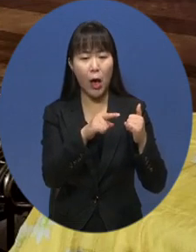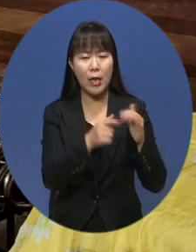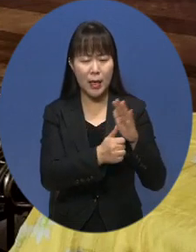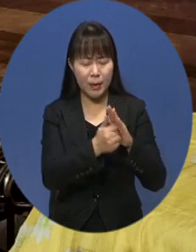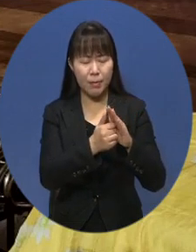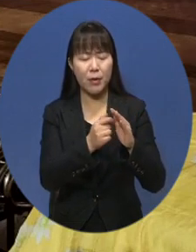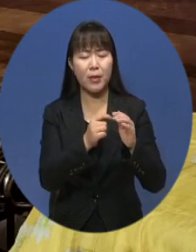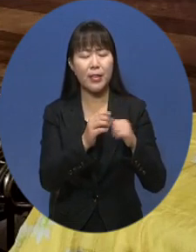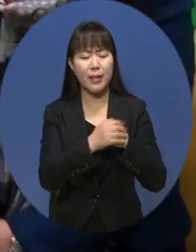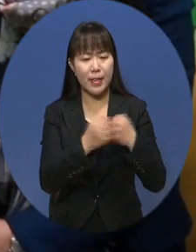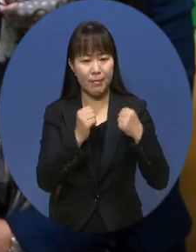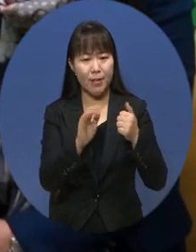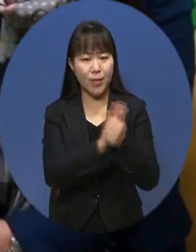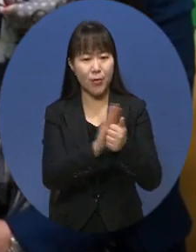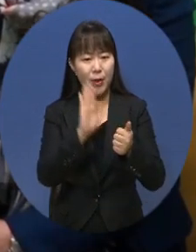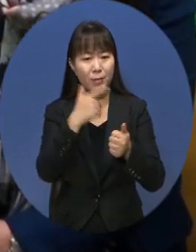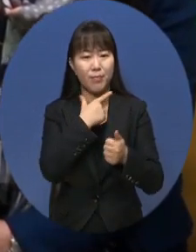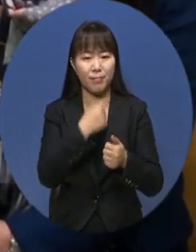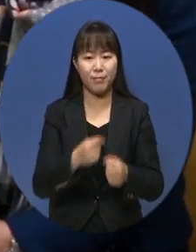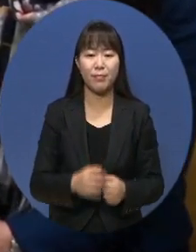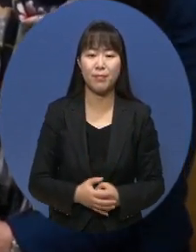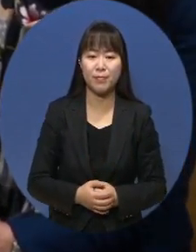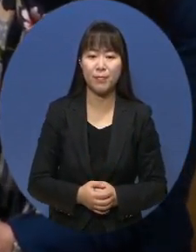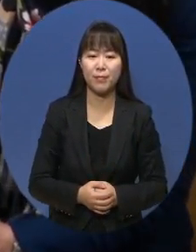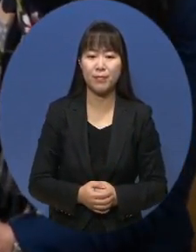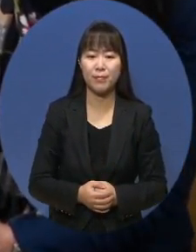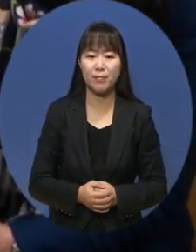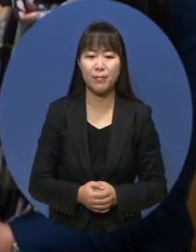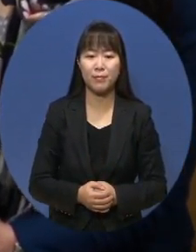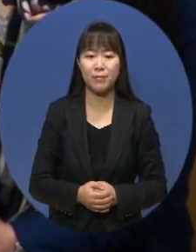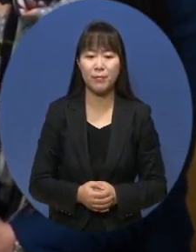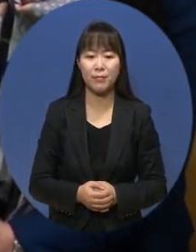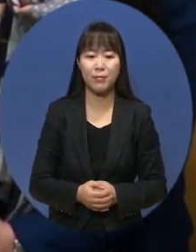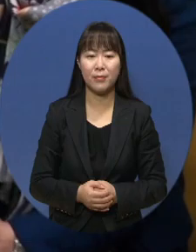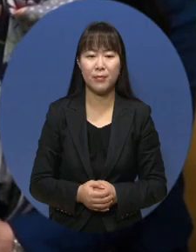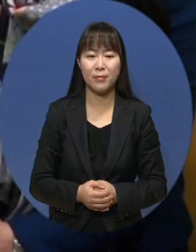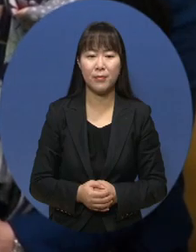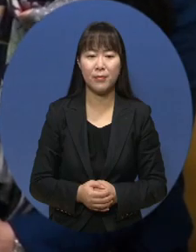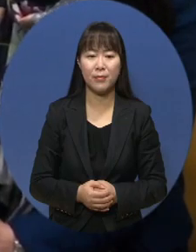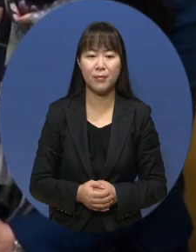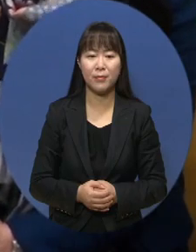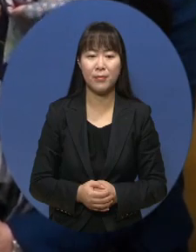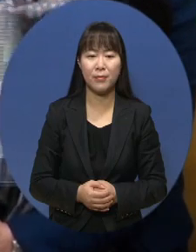힘과 위로가 되길 바랍니다. 복지TV 경기방송 정은선입니다.